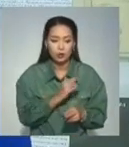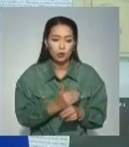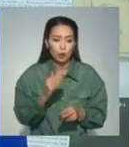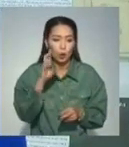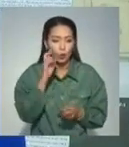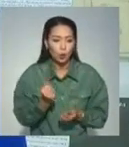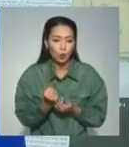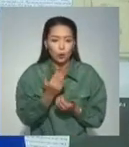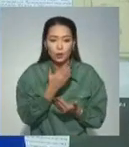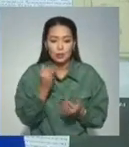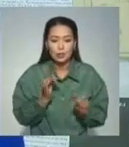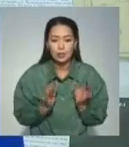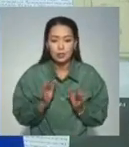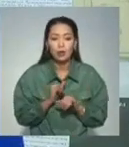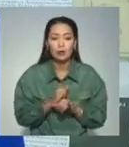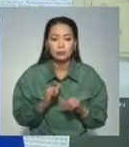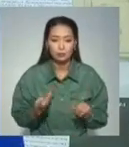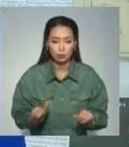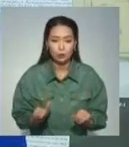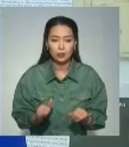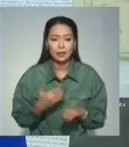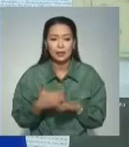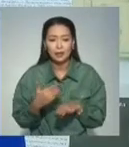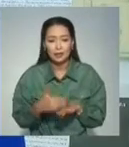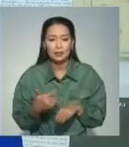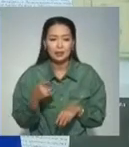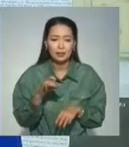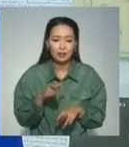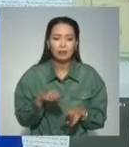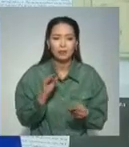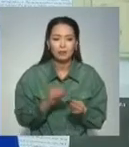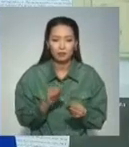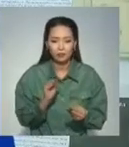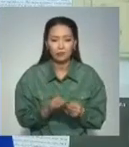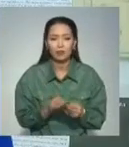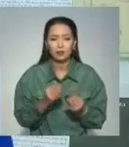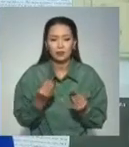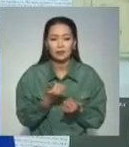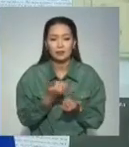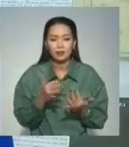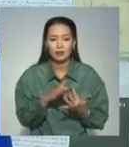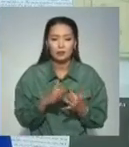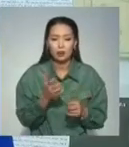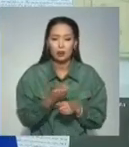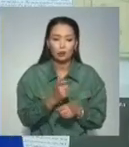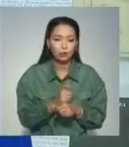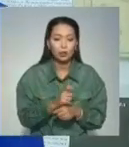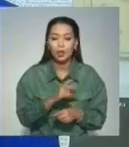госорганов и институтов развития. Кредиты и гранты по-прежнему для сельских жителей особенно недоступны.